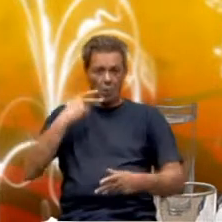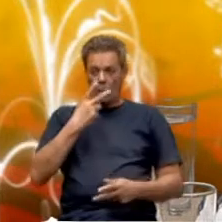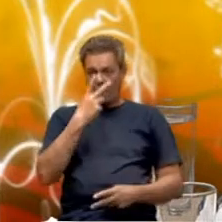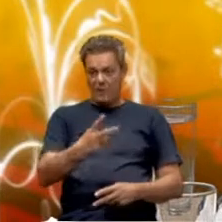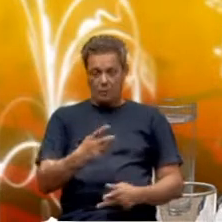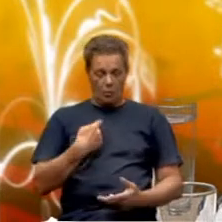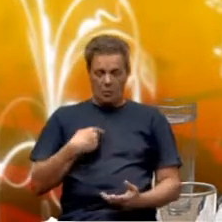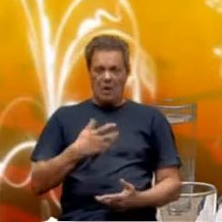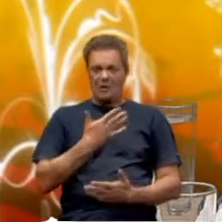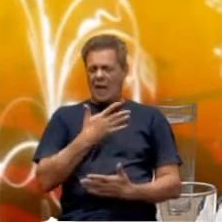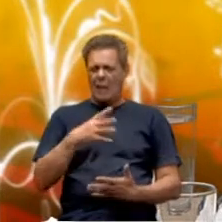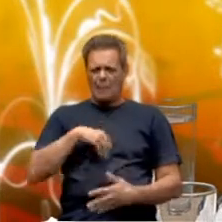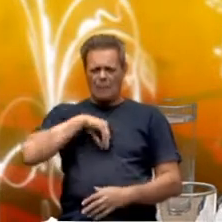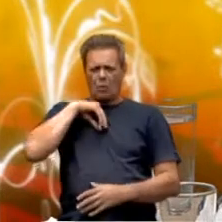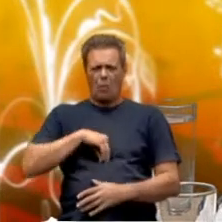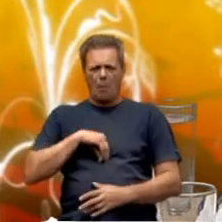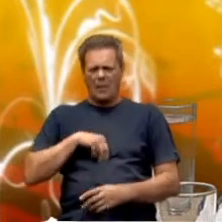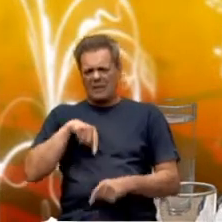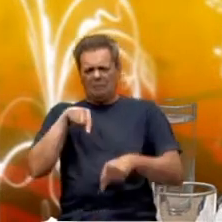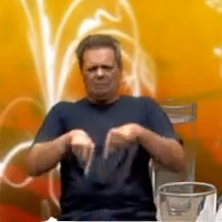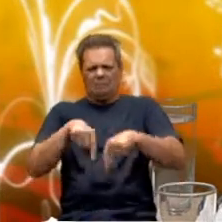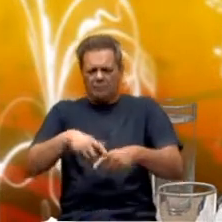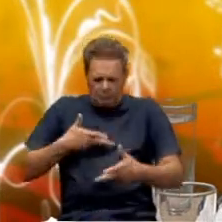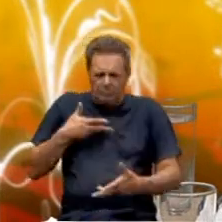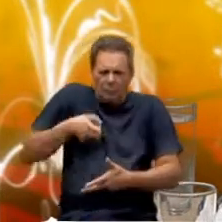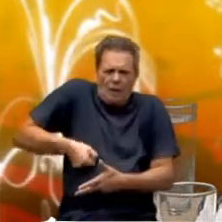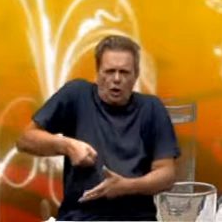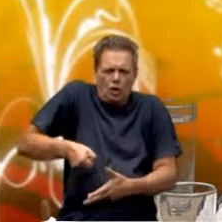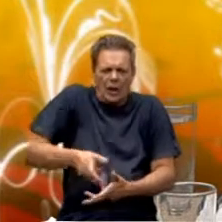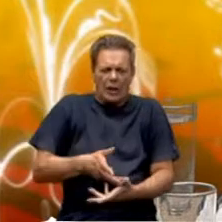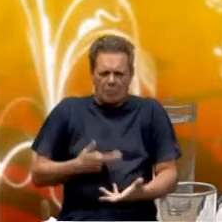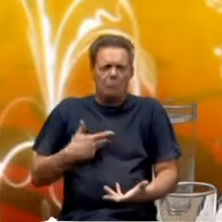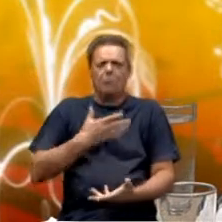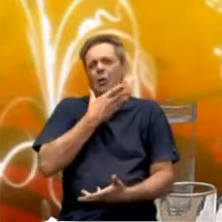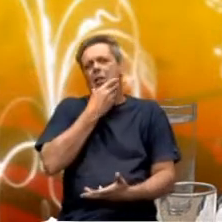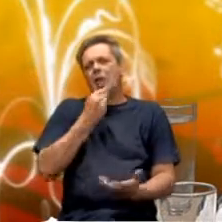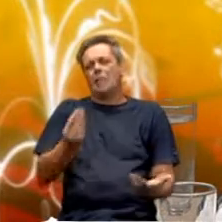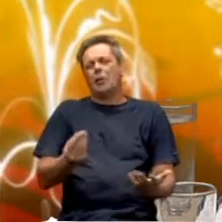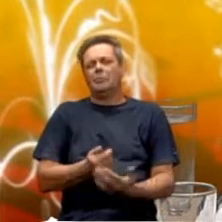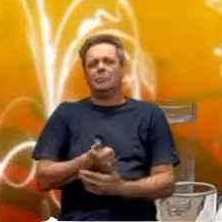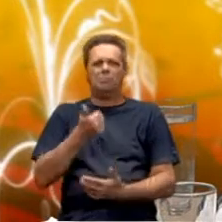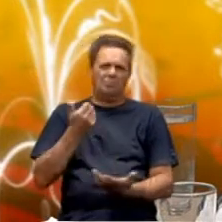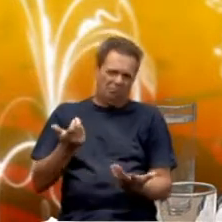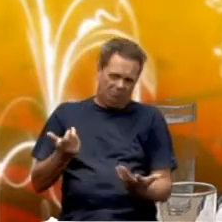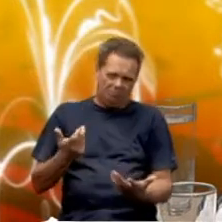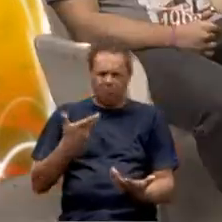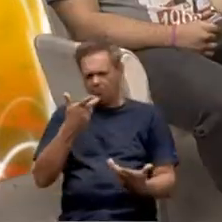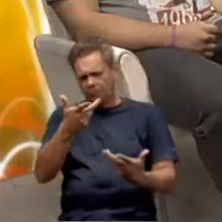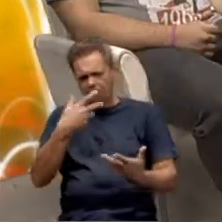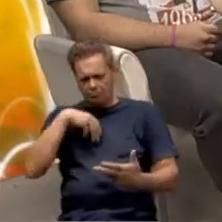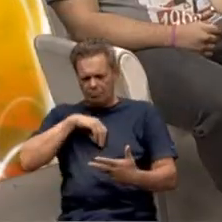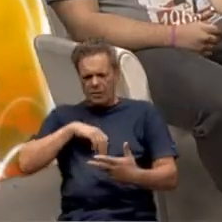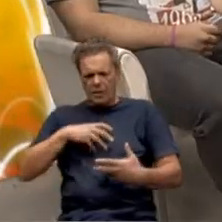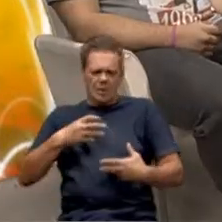i da nemam kompleks od štaka i od takvih stvari. I mogu vam reći, bilo je prekrasno na jedan način takav sazrijevati sa